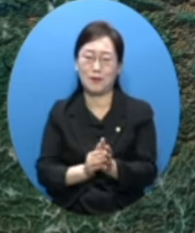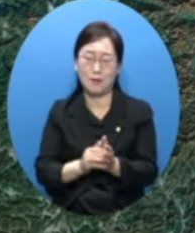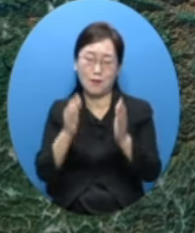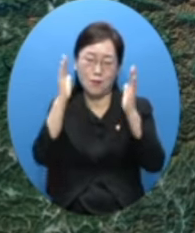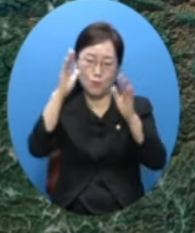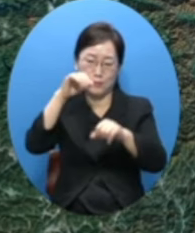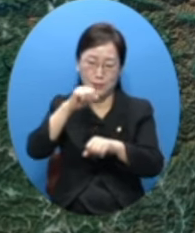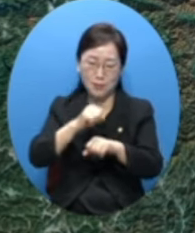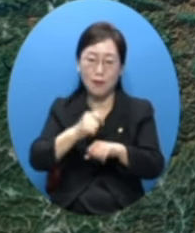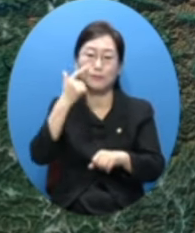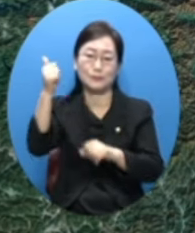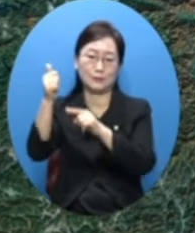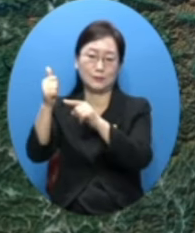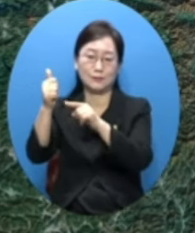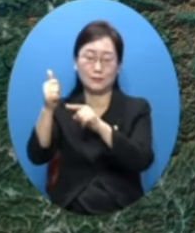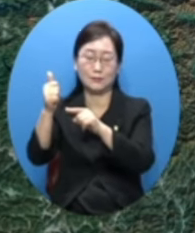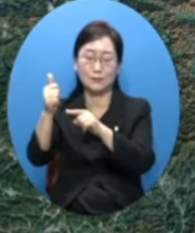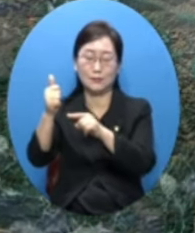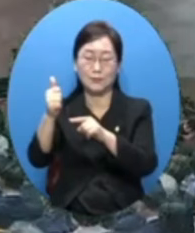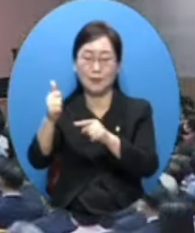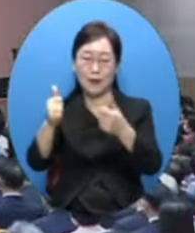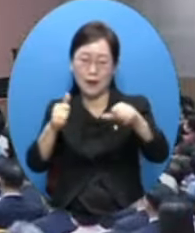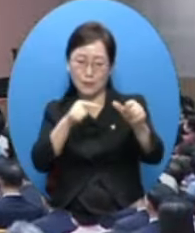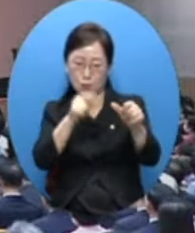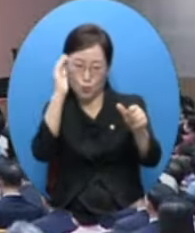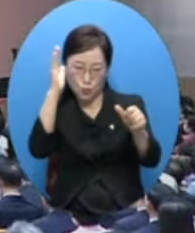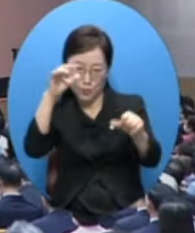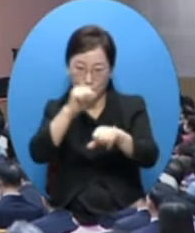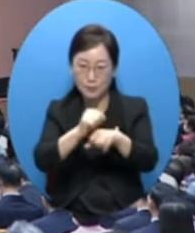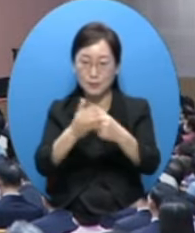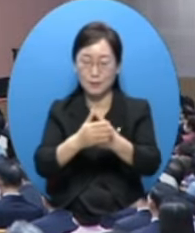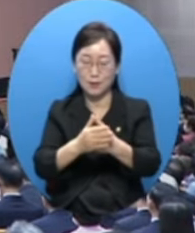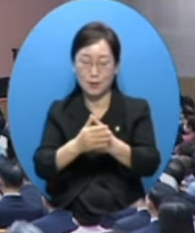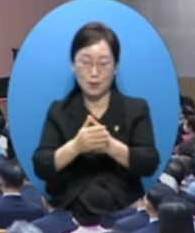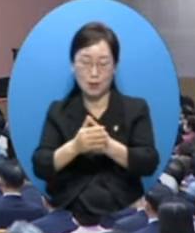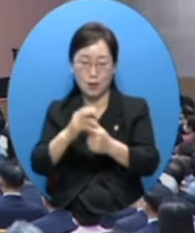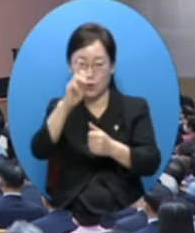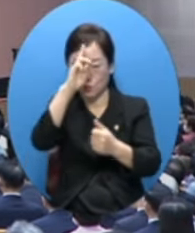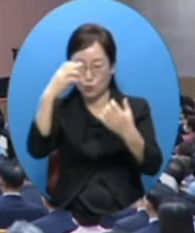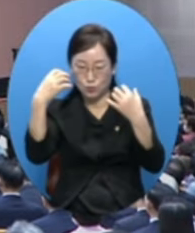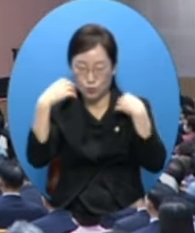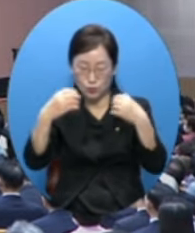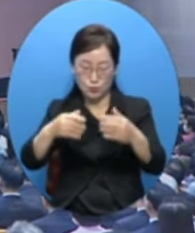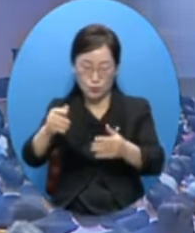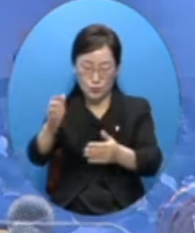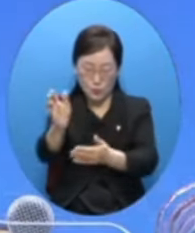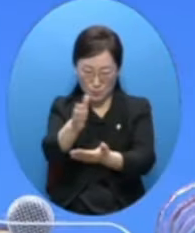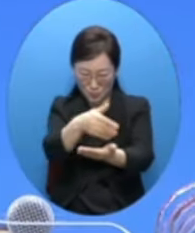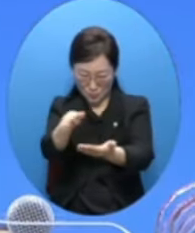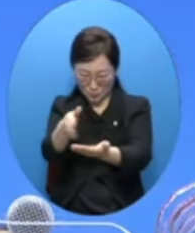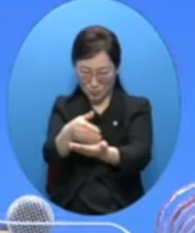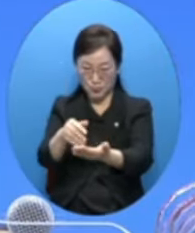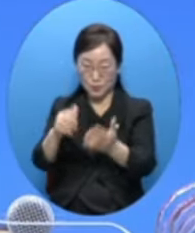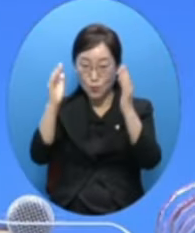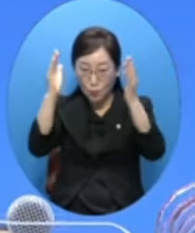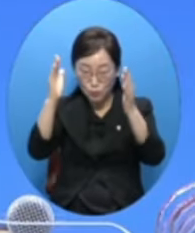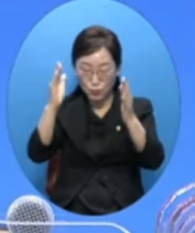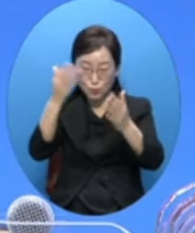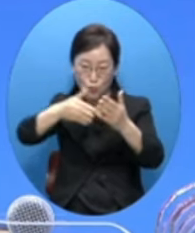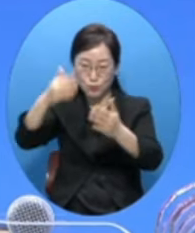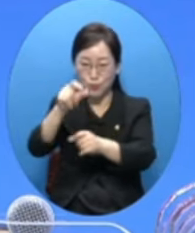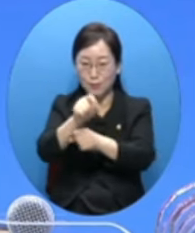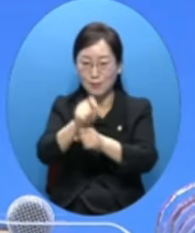부모님이 아들이 공부를 잘해서 과거에 급제해서 공무원이 되기를 원했습니다.